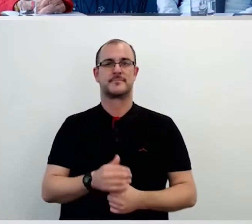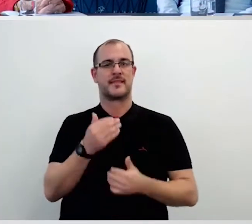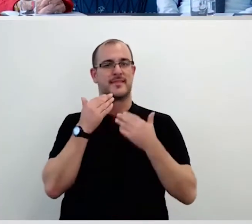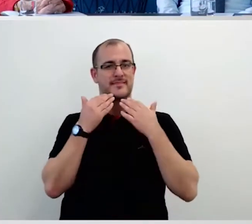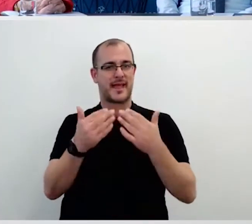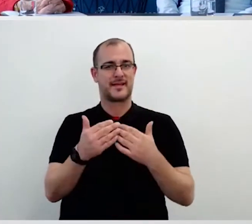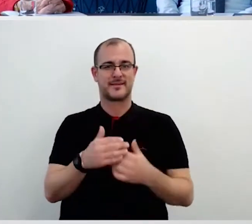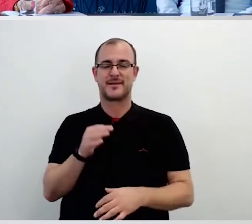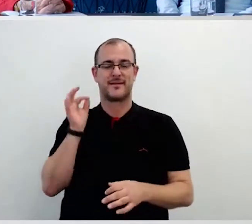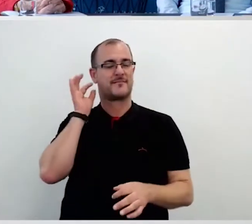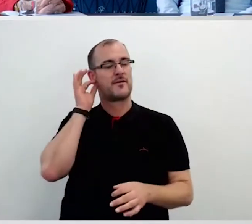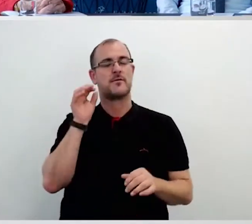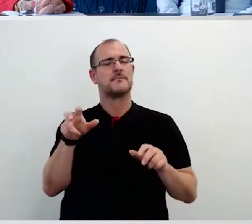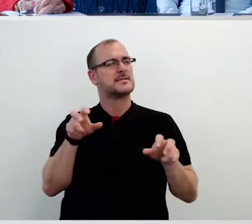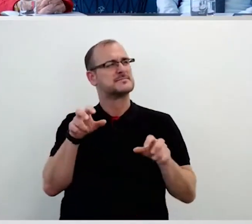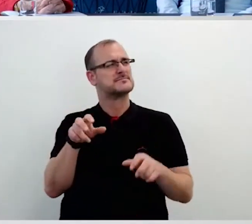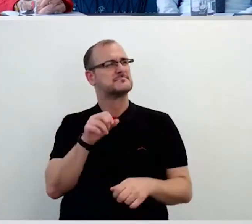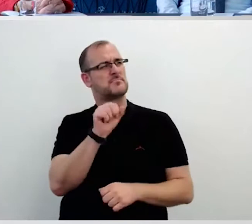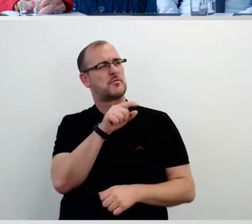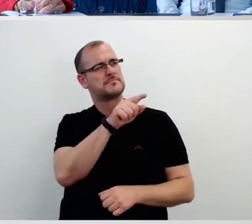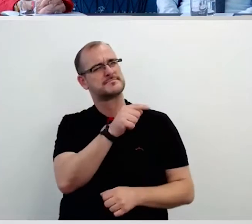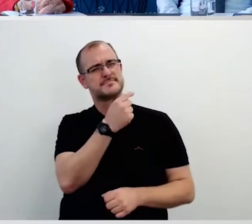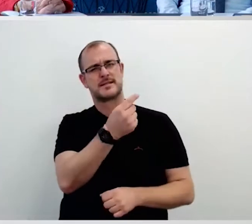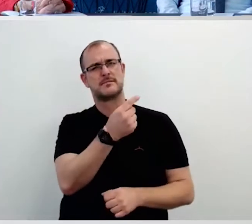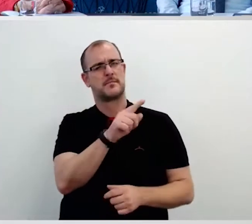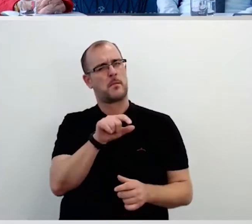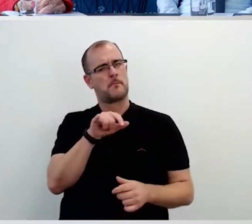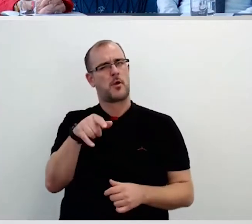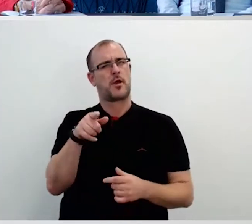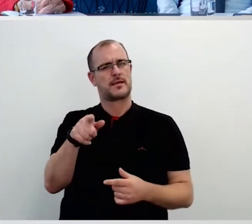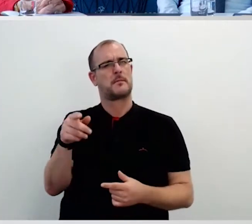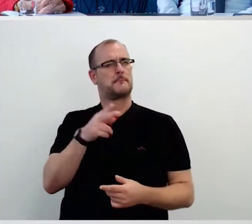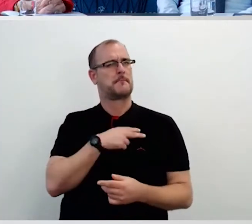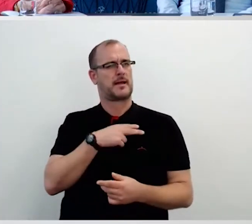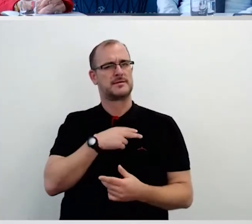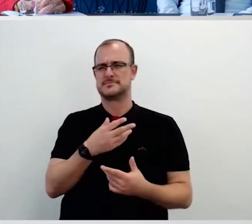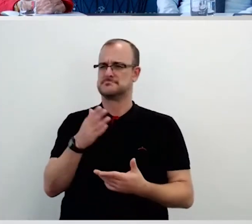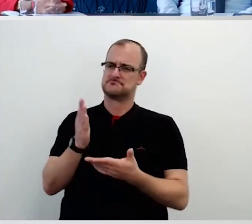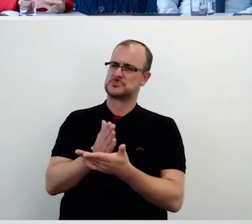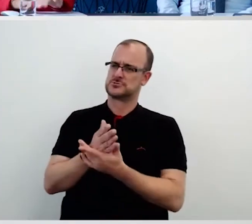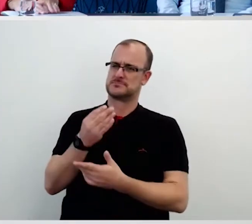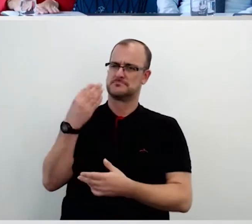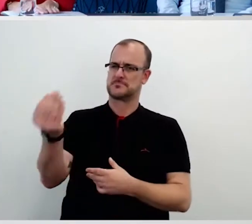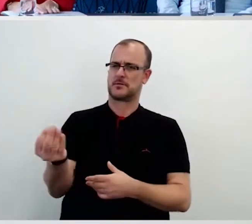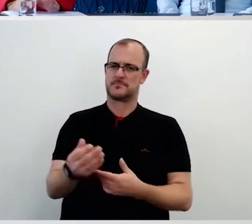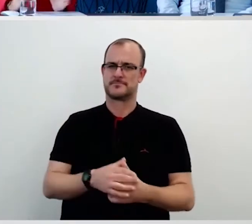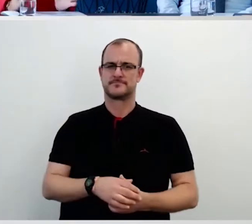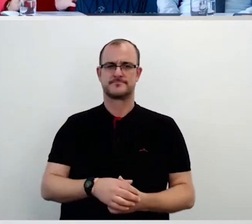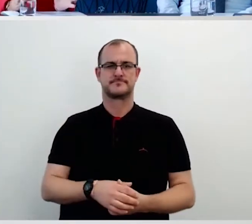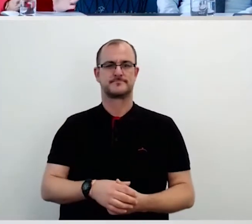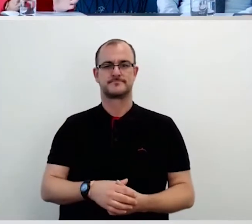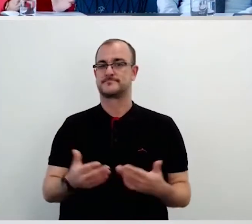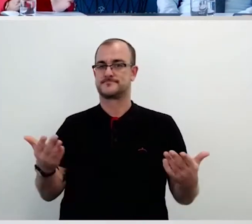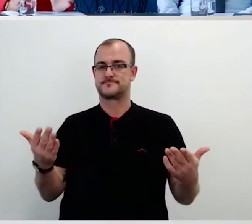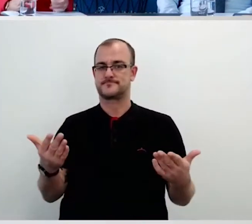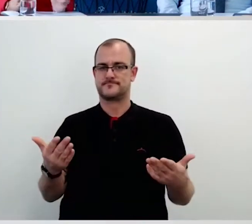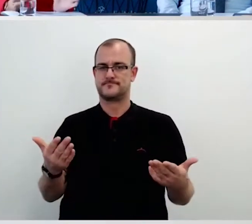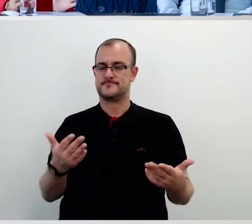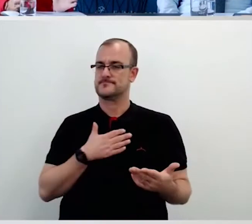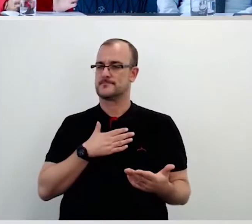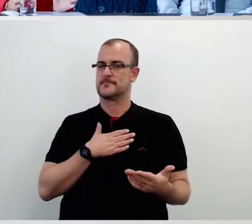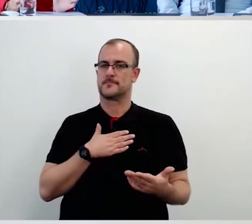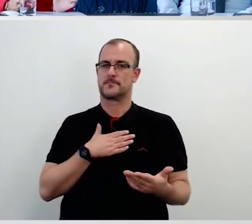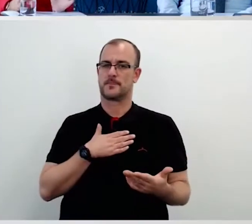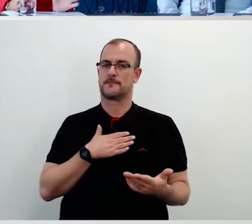Dankeschön, Frau Ministerin. Weshalb haben Sie sich denn für dieses Projekt als Preisträger entschieden? Es war nicht ich,